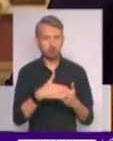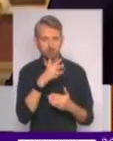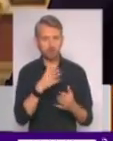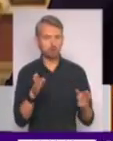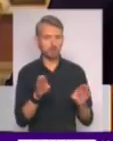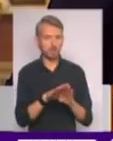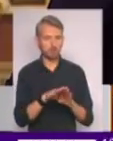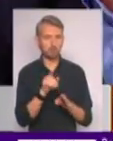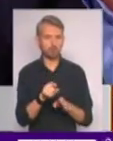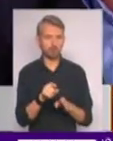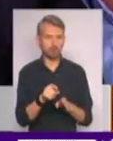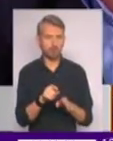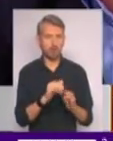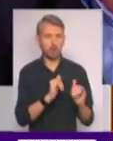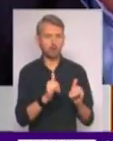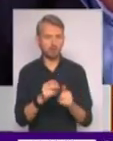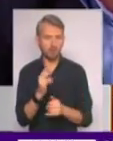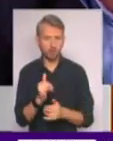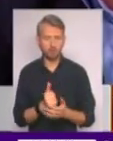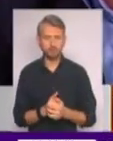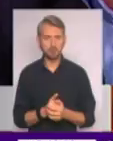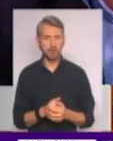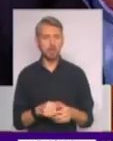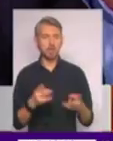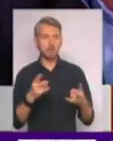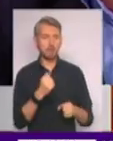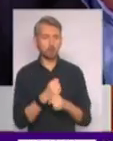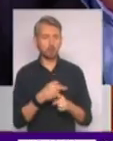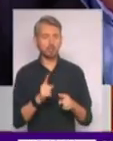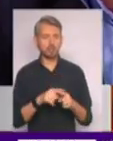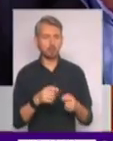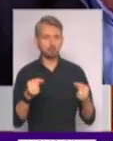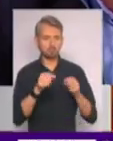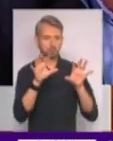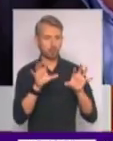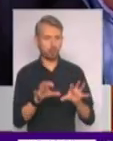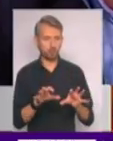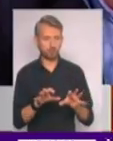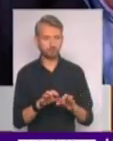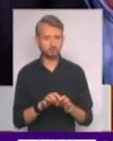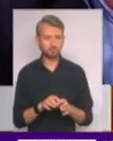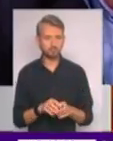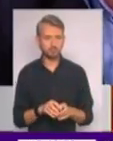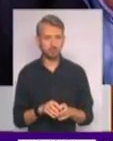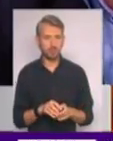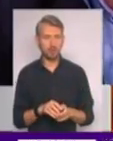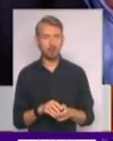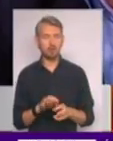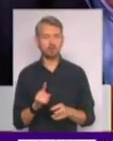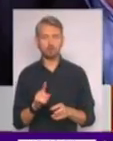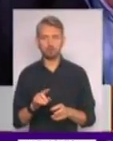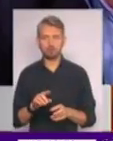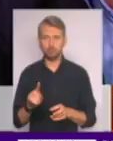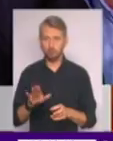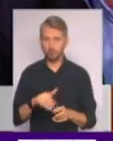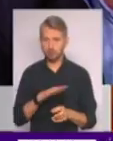цю за допомогою розливайку, звичайно. Тільки треба зробити це в правовому полі. Щоб потім не було запитань. Звичайно. Я думаю, що ми